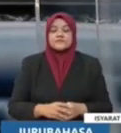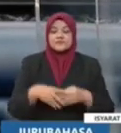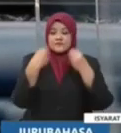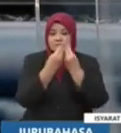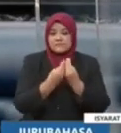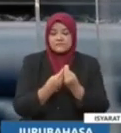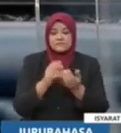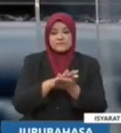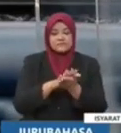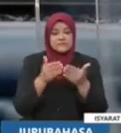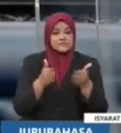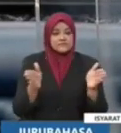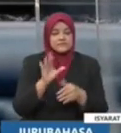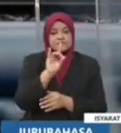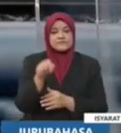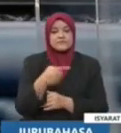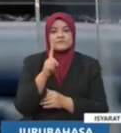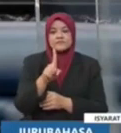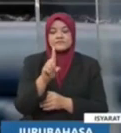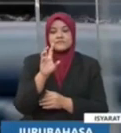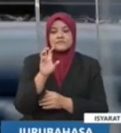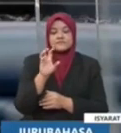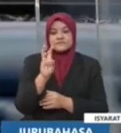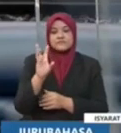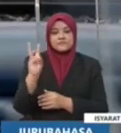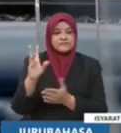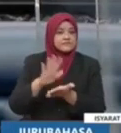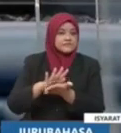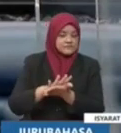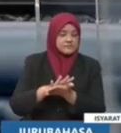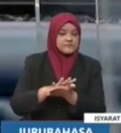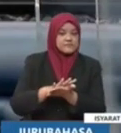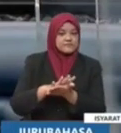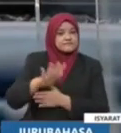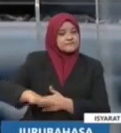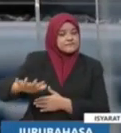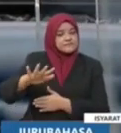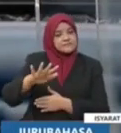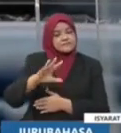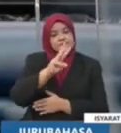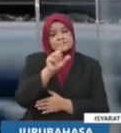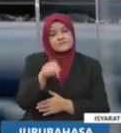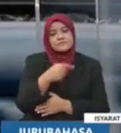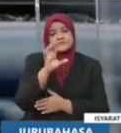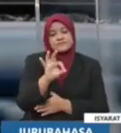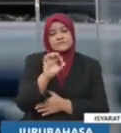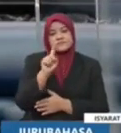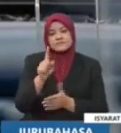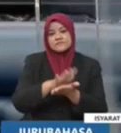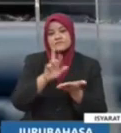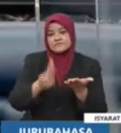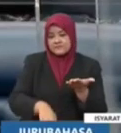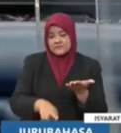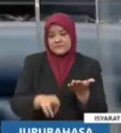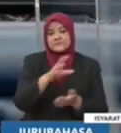jumlah sekolah yang beroperasi elah 8166 buah sekolah libatkan 6091